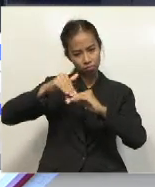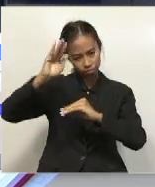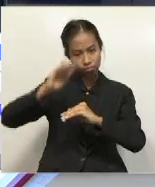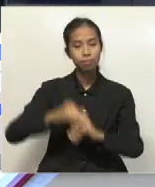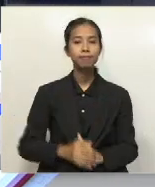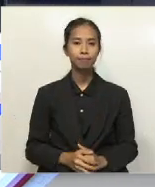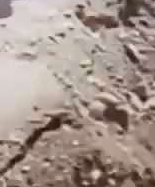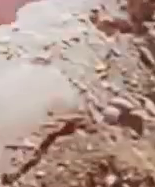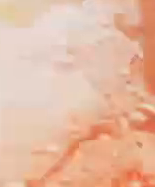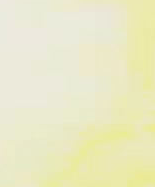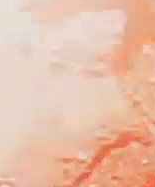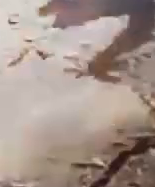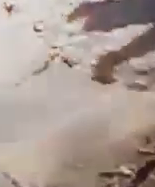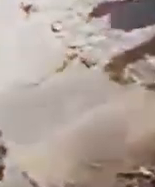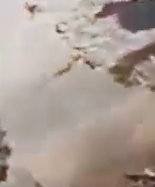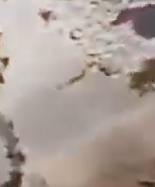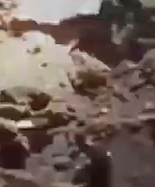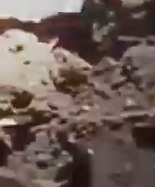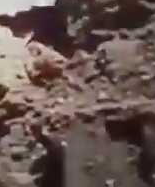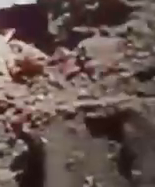แล้วค่ะ